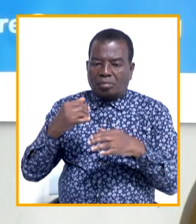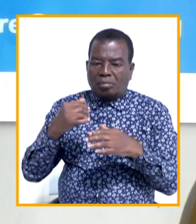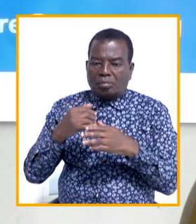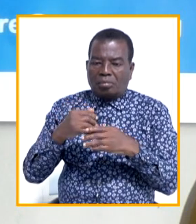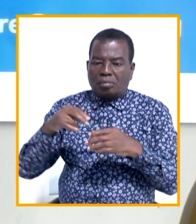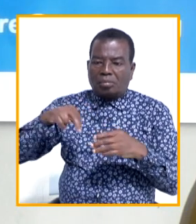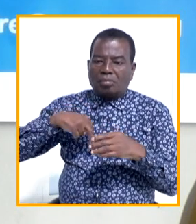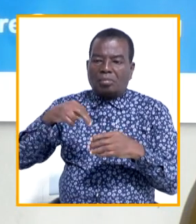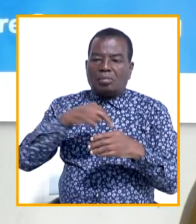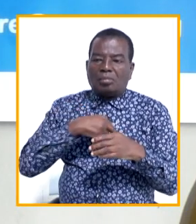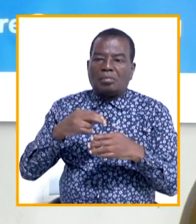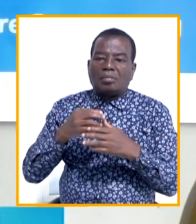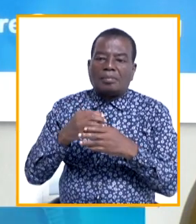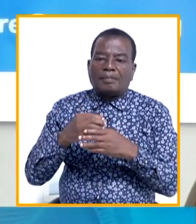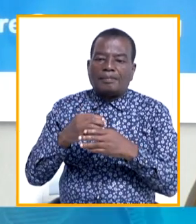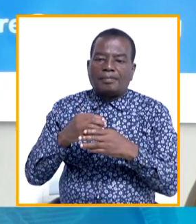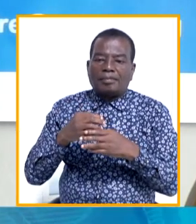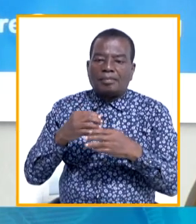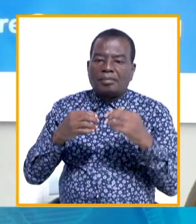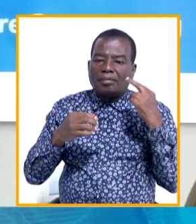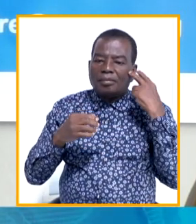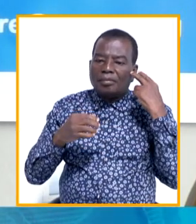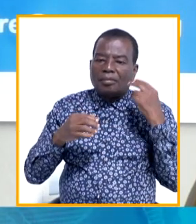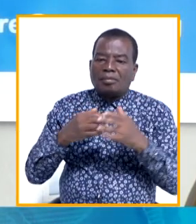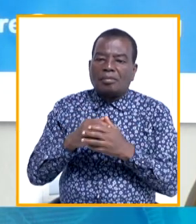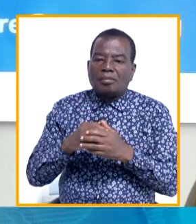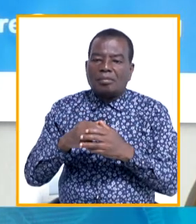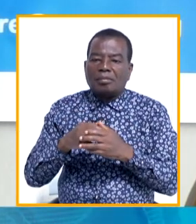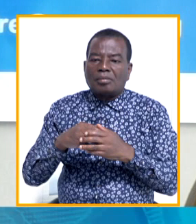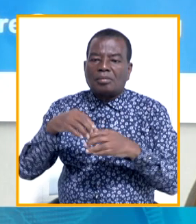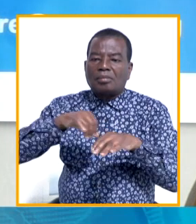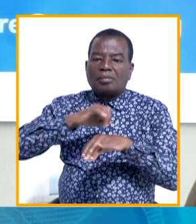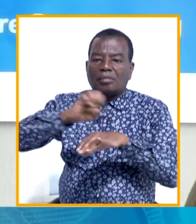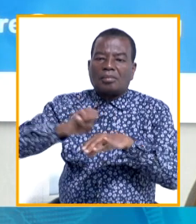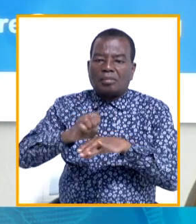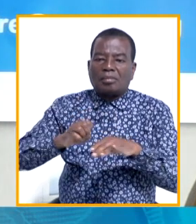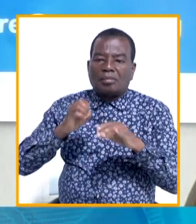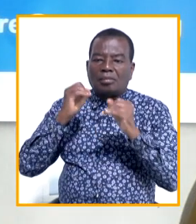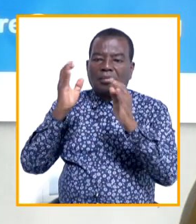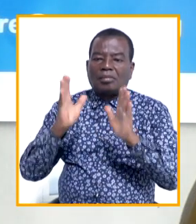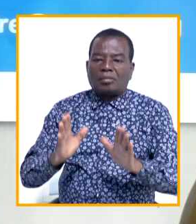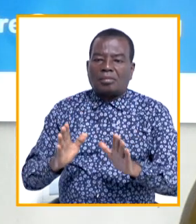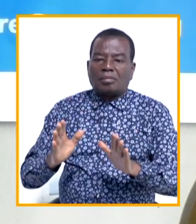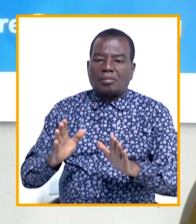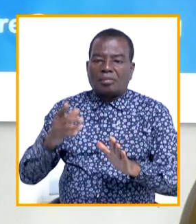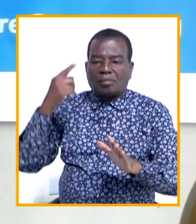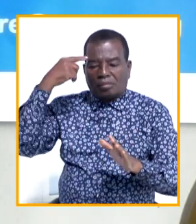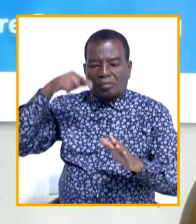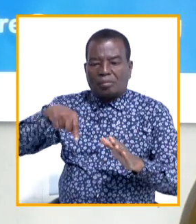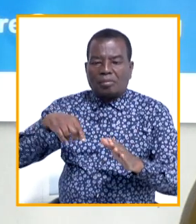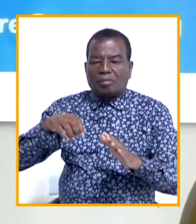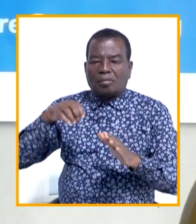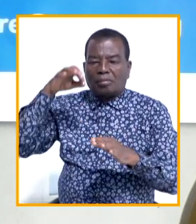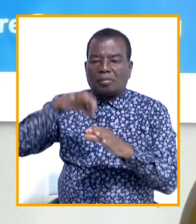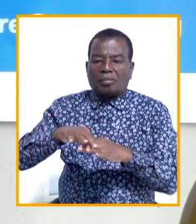processus électoral qui s'est déroulé dans un climat de paix relative d'engagement citoyen et pensons que ces élections